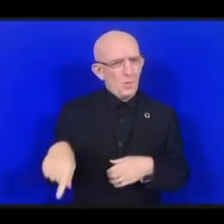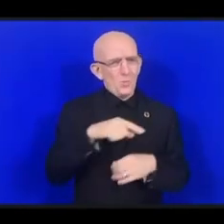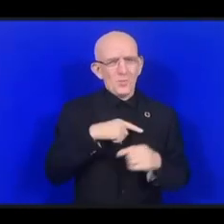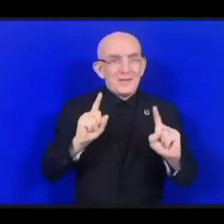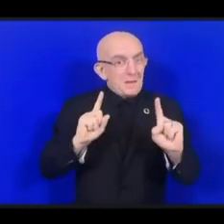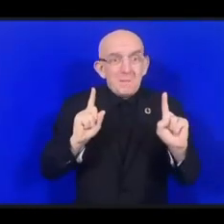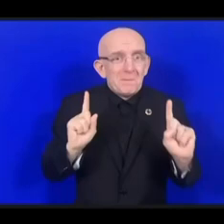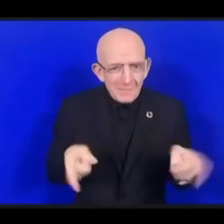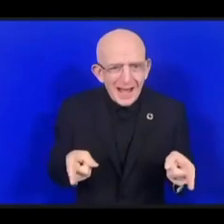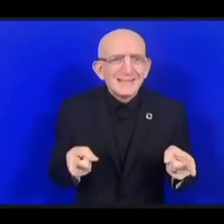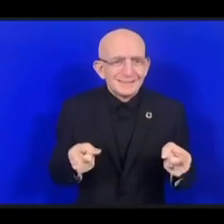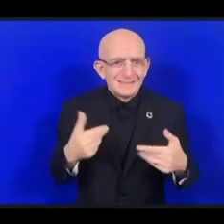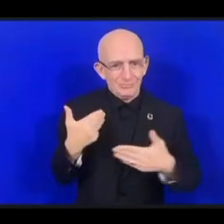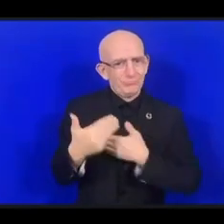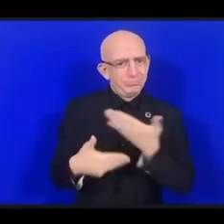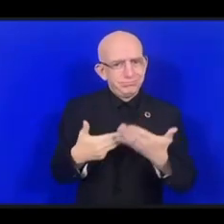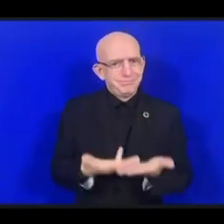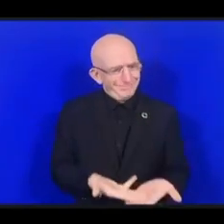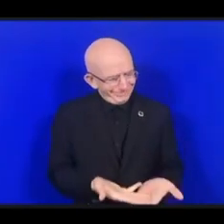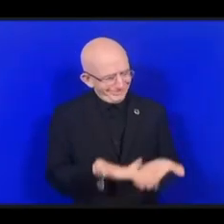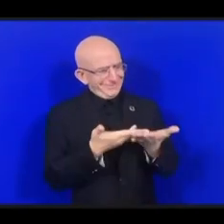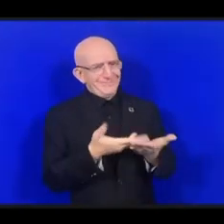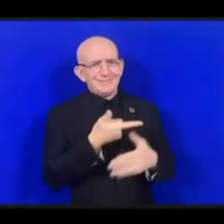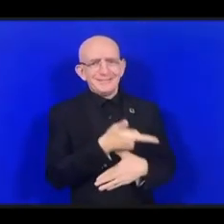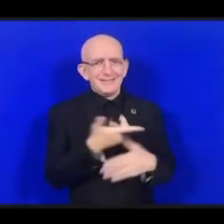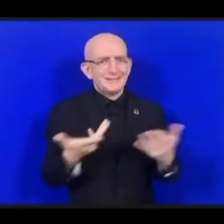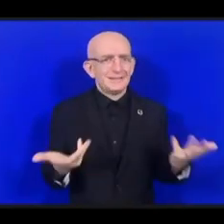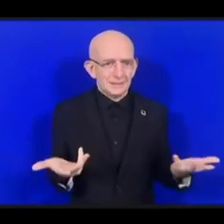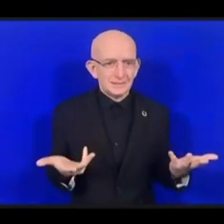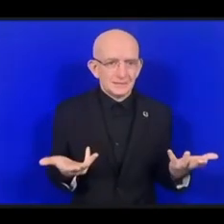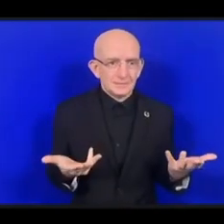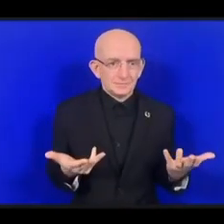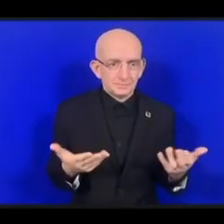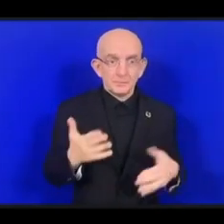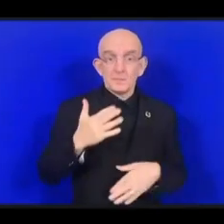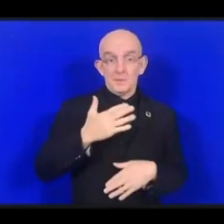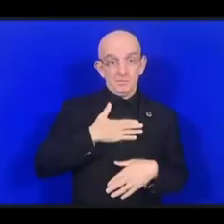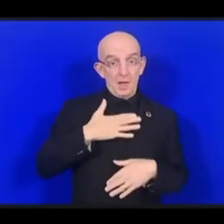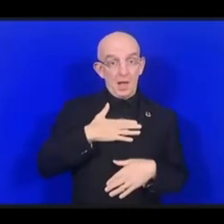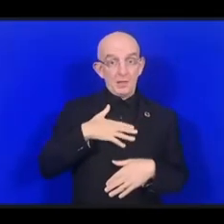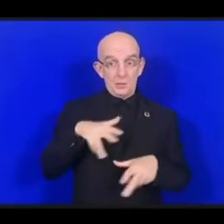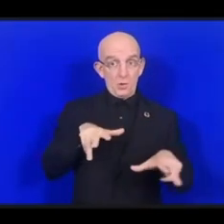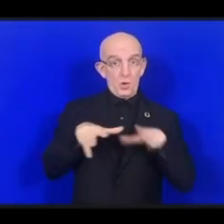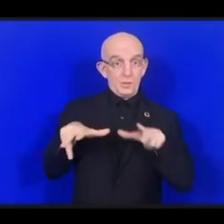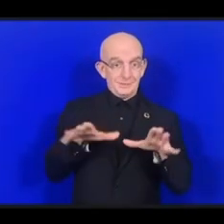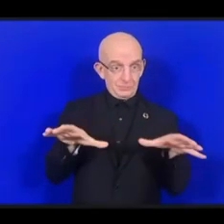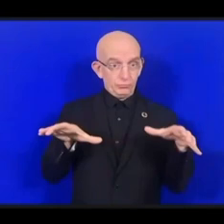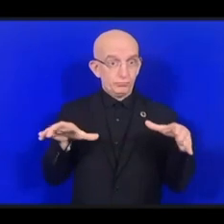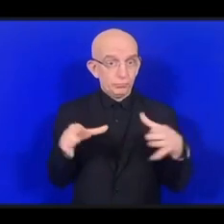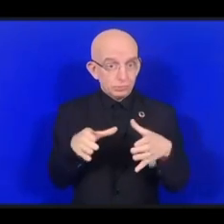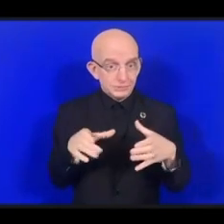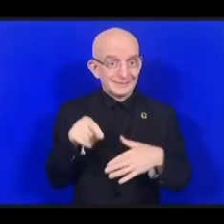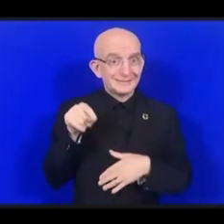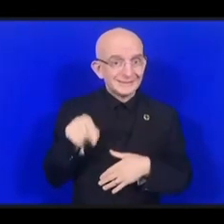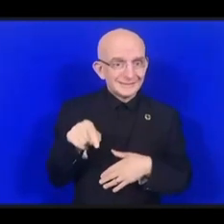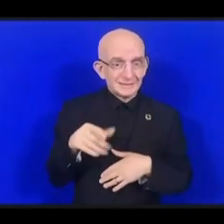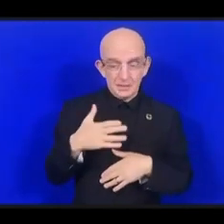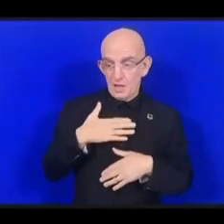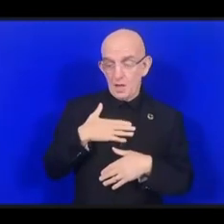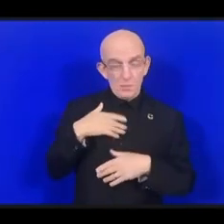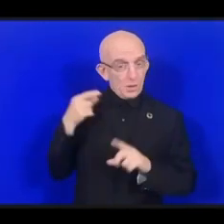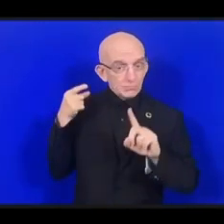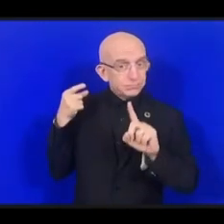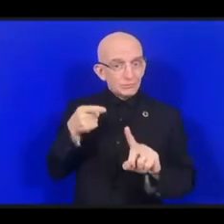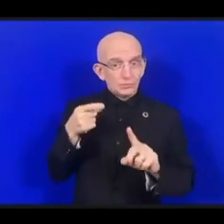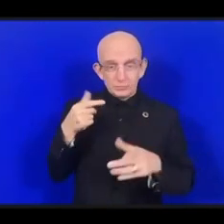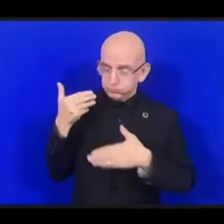们乐天的愿景呢，从成立的一开始 就